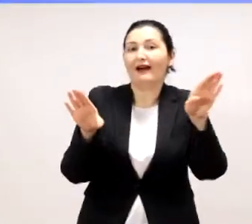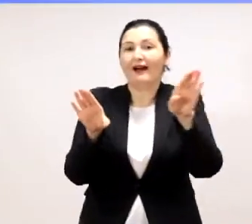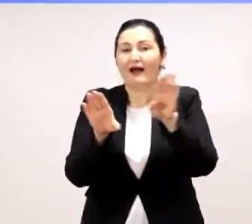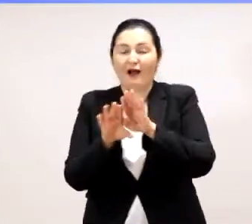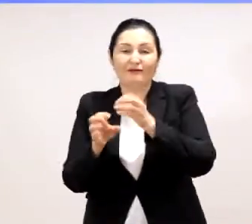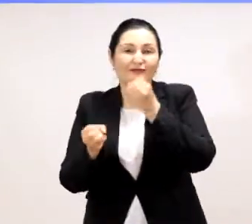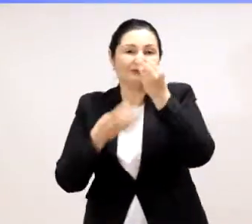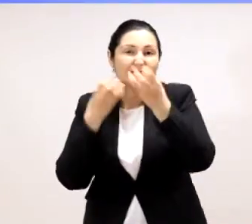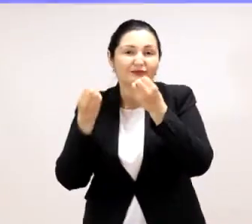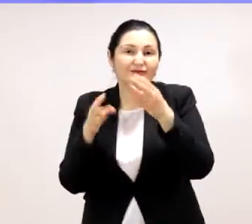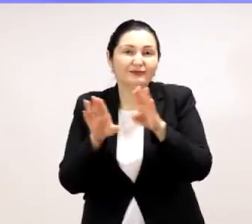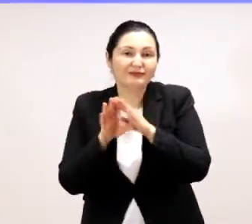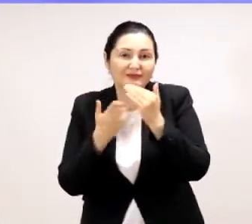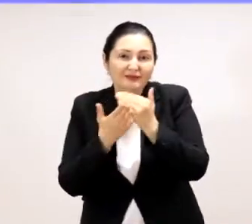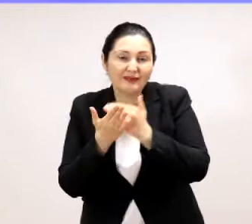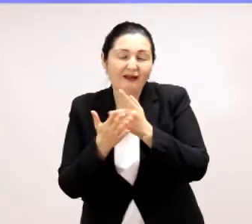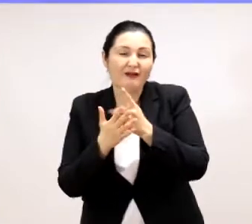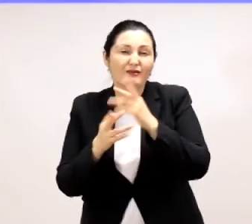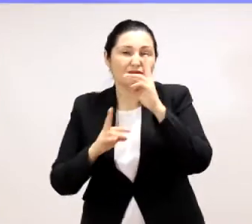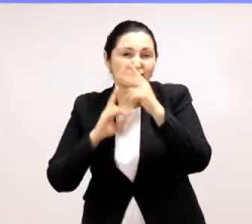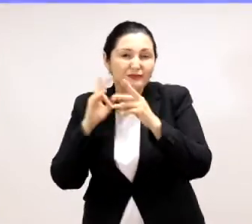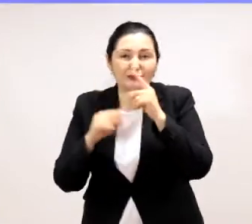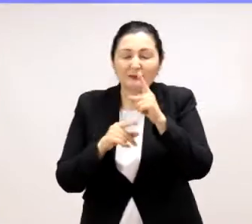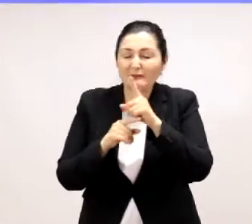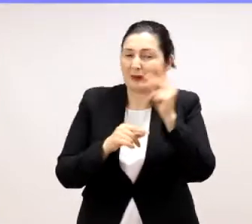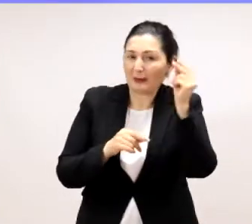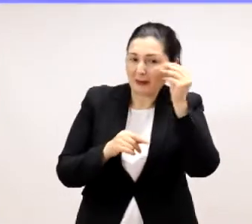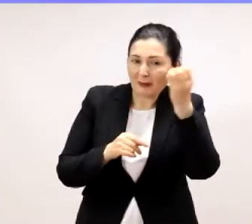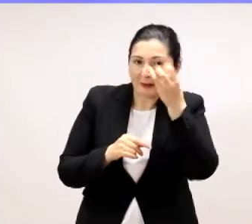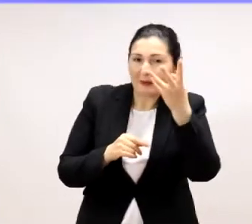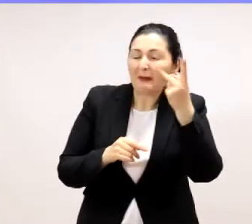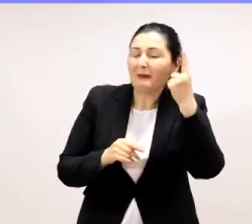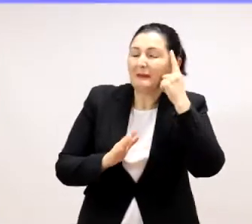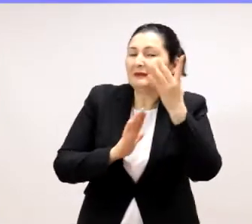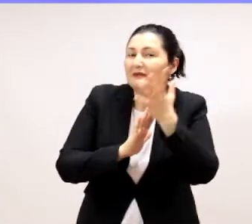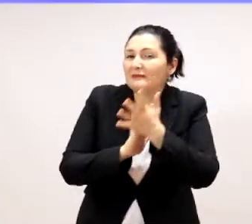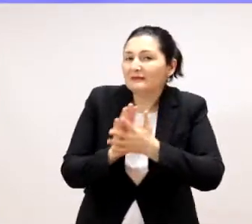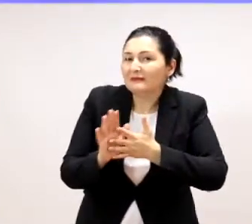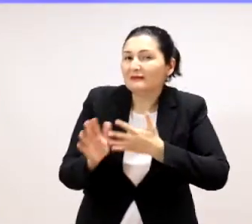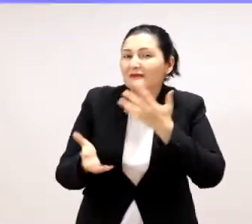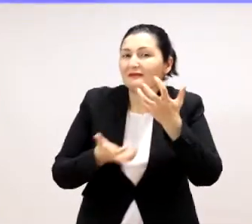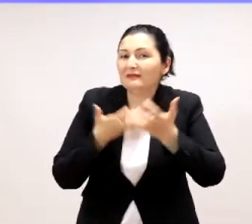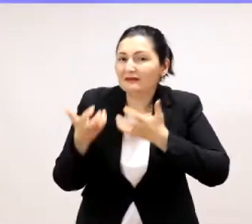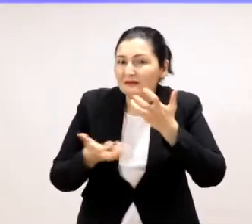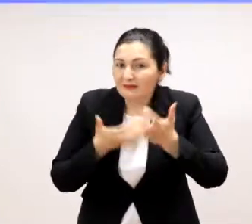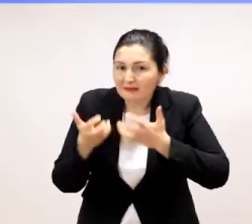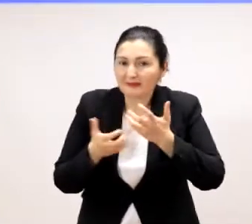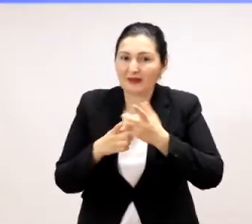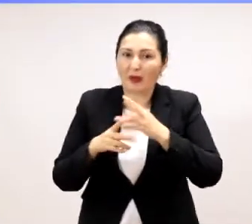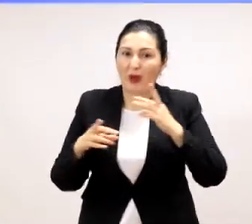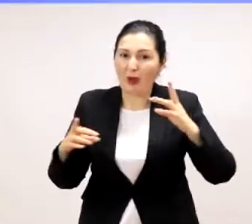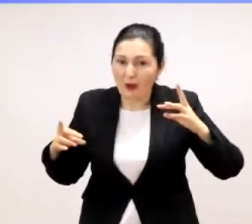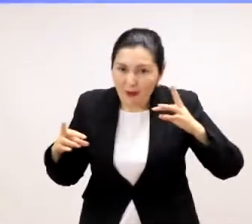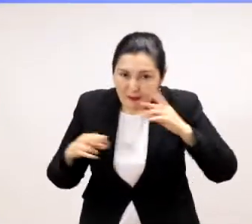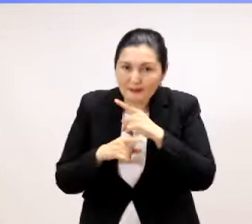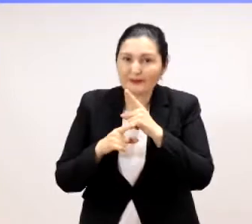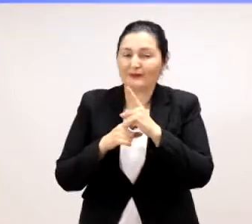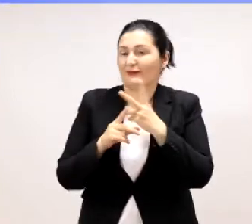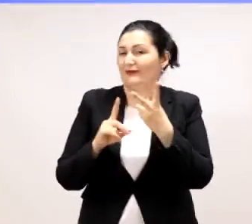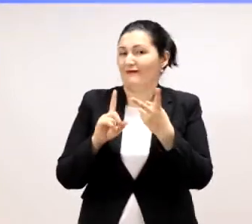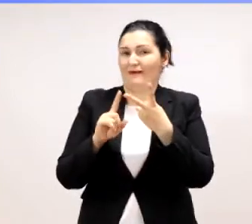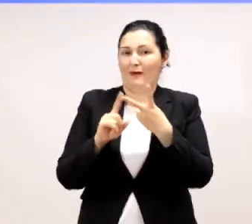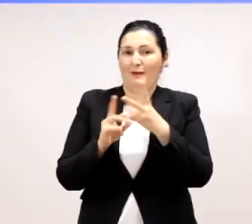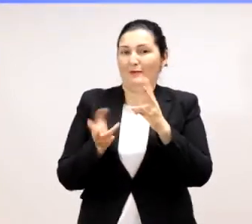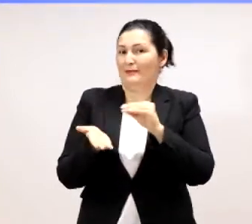ها هستند. خطاگی ها را می آموزند و هر کس باید داند که خطاگی را دویم